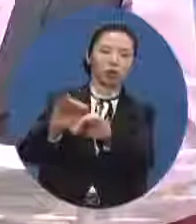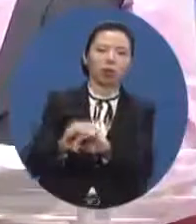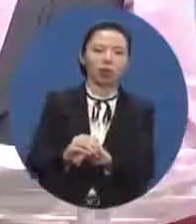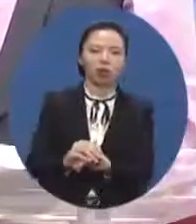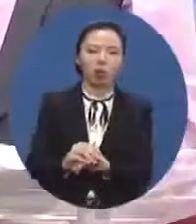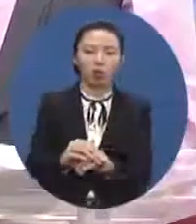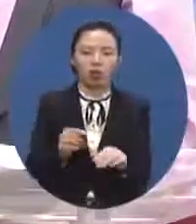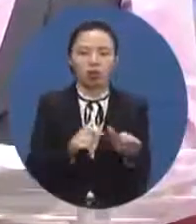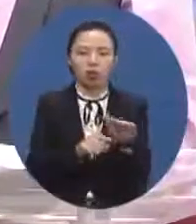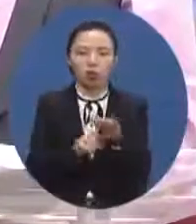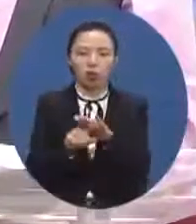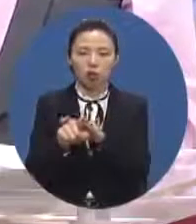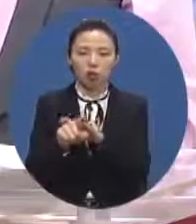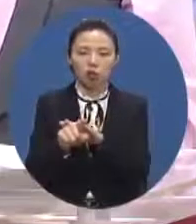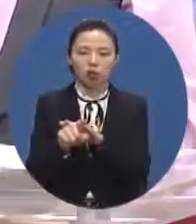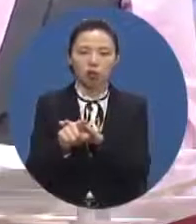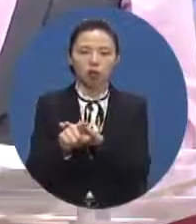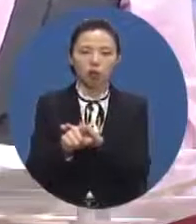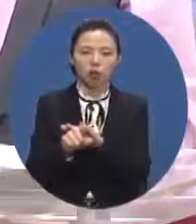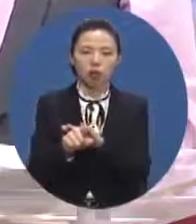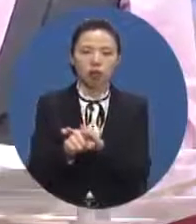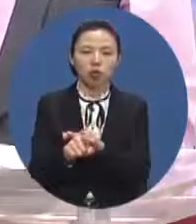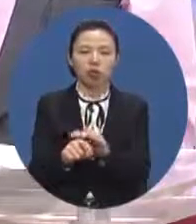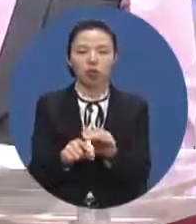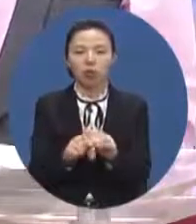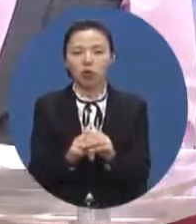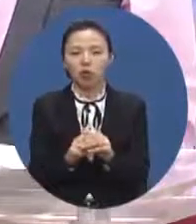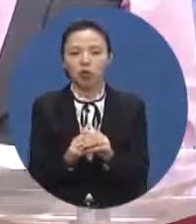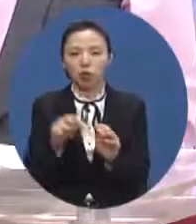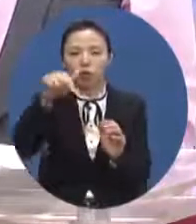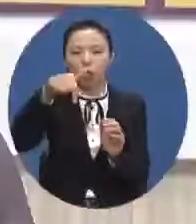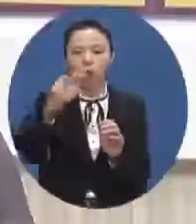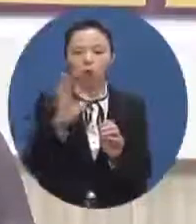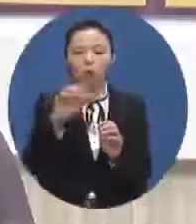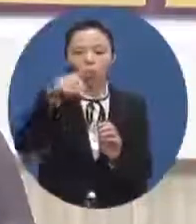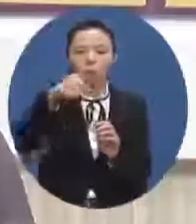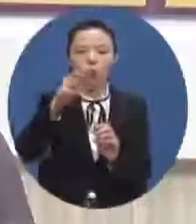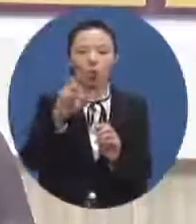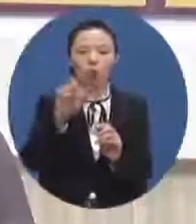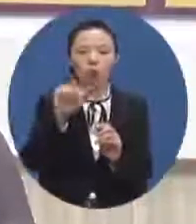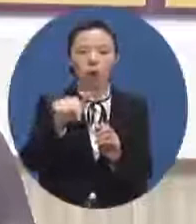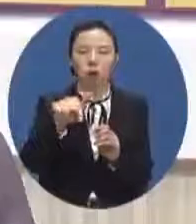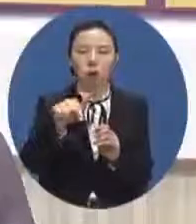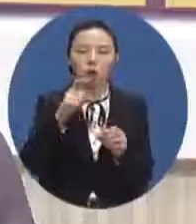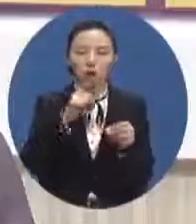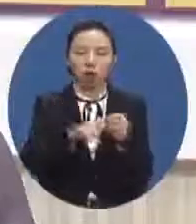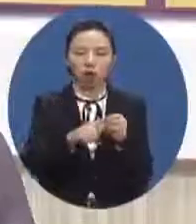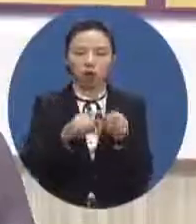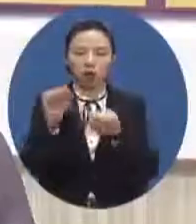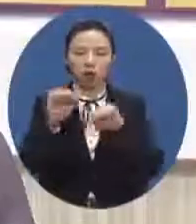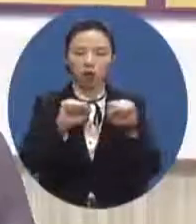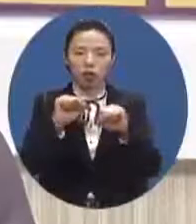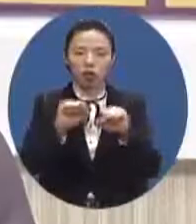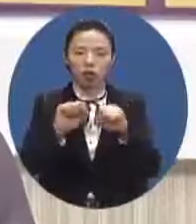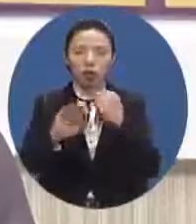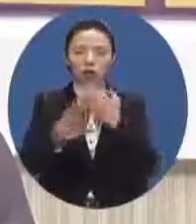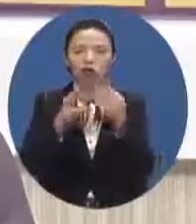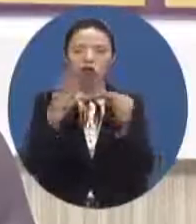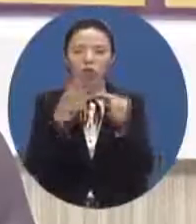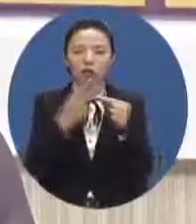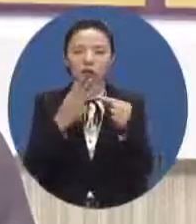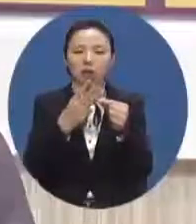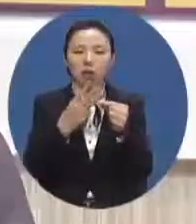예. 공격적이네라는 예, 예. 평가를 듣는 애들도 있고요. 또 다른 유형은 버릇으로 많이 나타나는 신체화